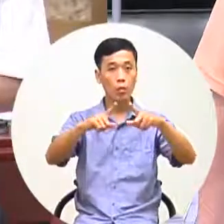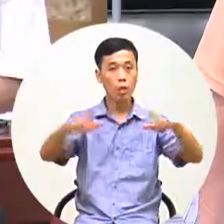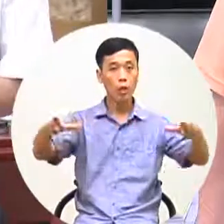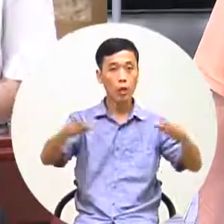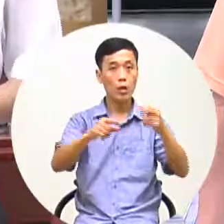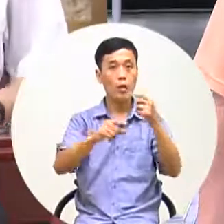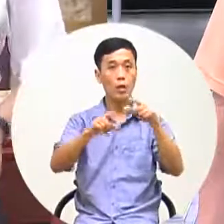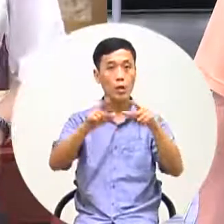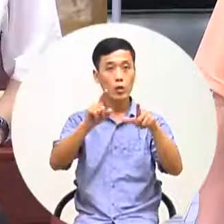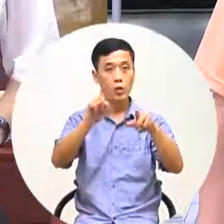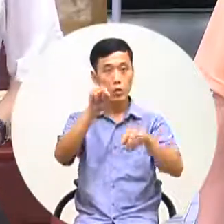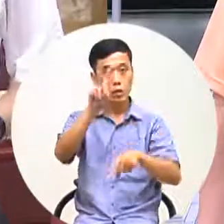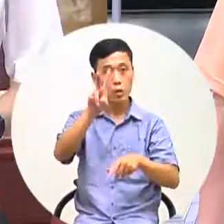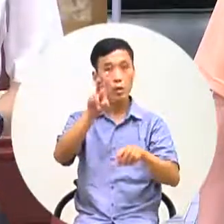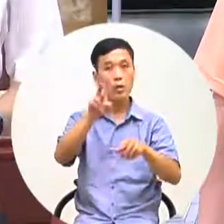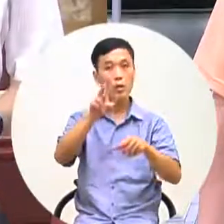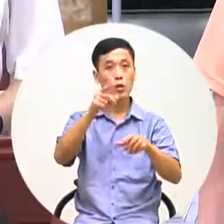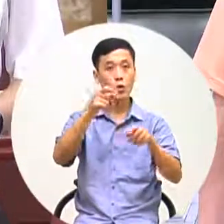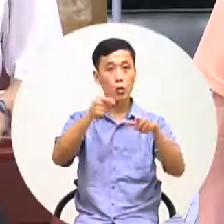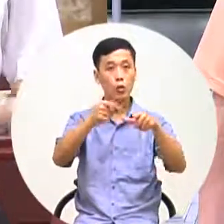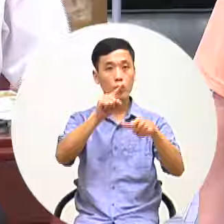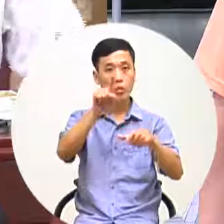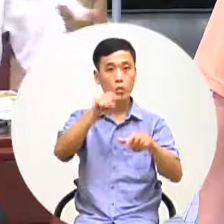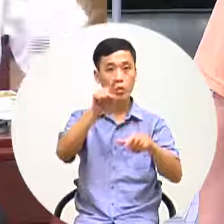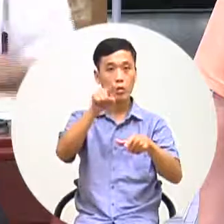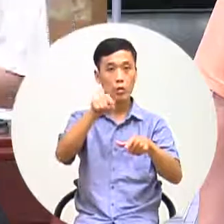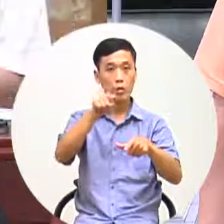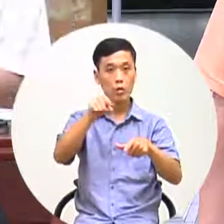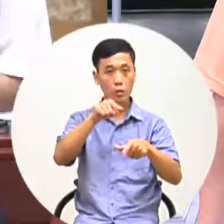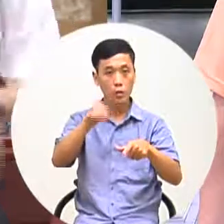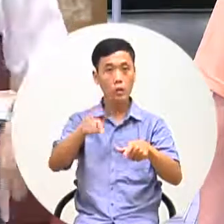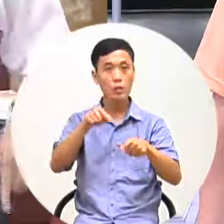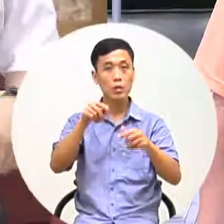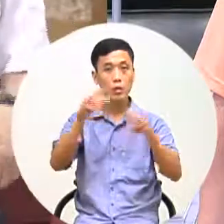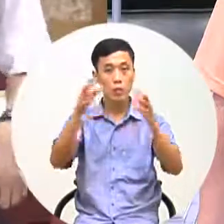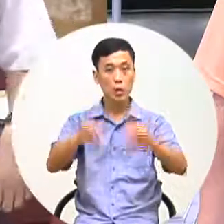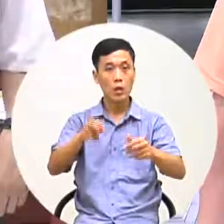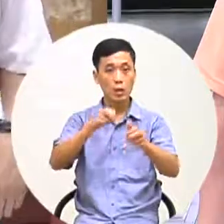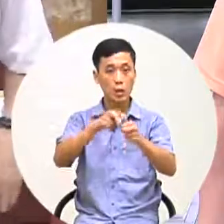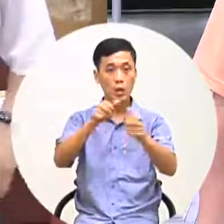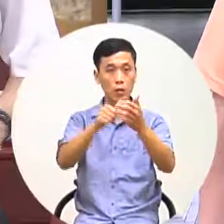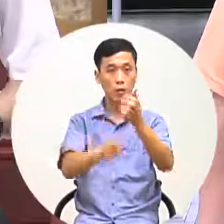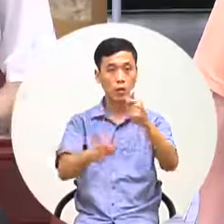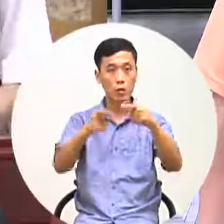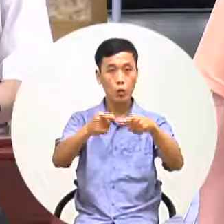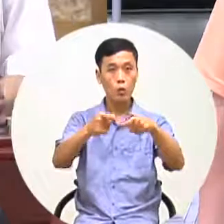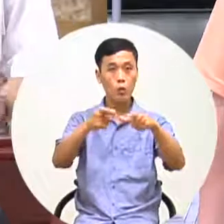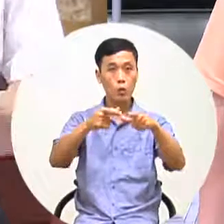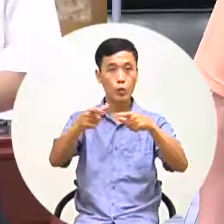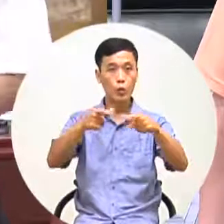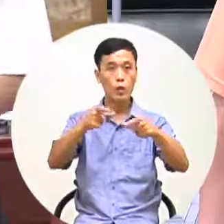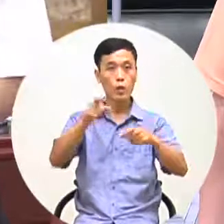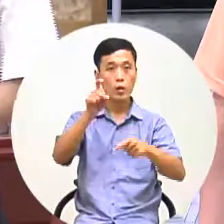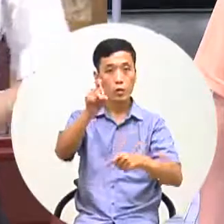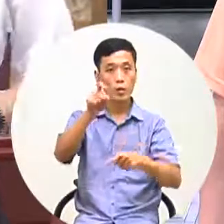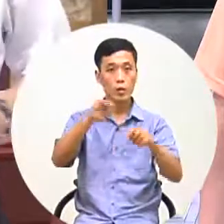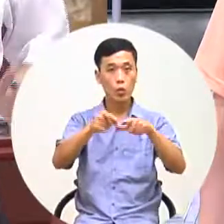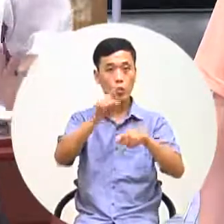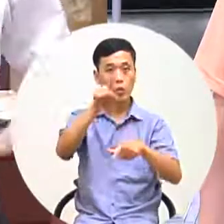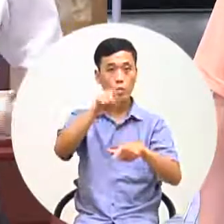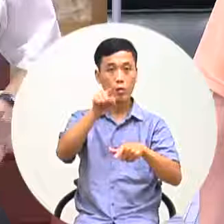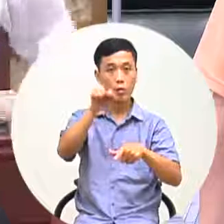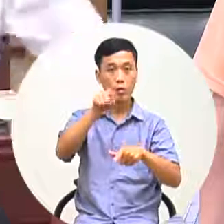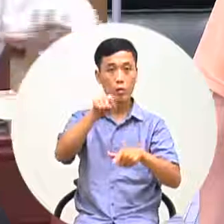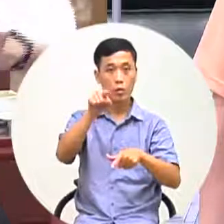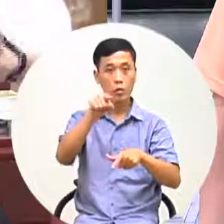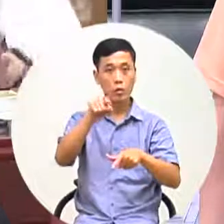先去。先去养生公园遐使用，养生公园10公顷的，比这个0.2公顷尔，所以先遐使用。啊，阮